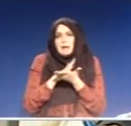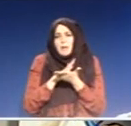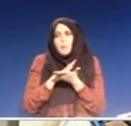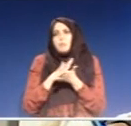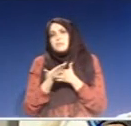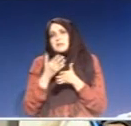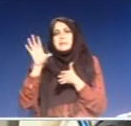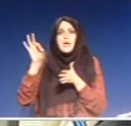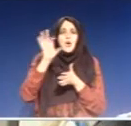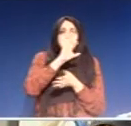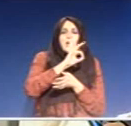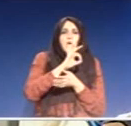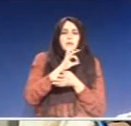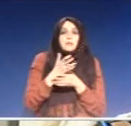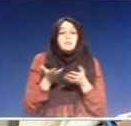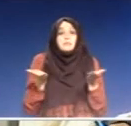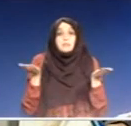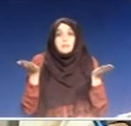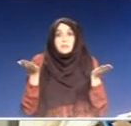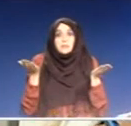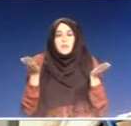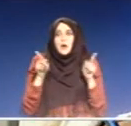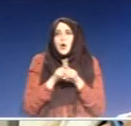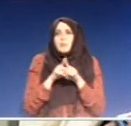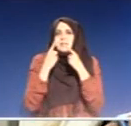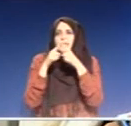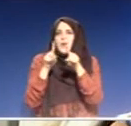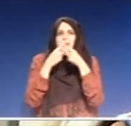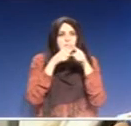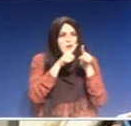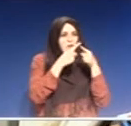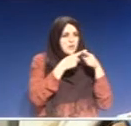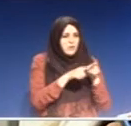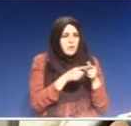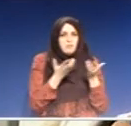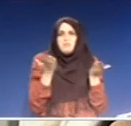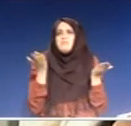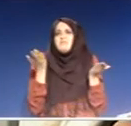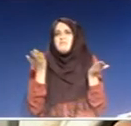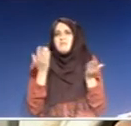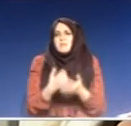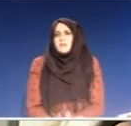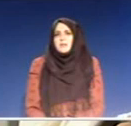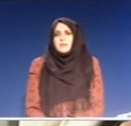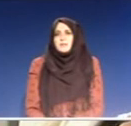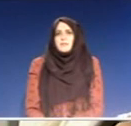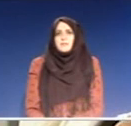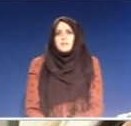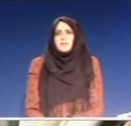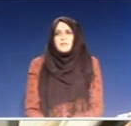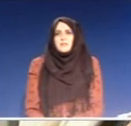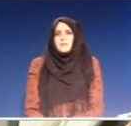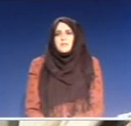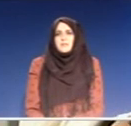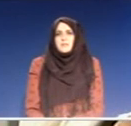الثانيه ودخل الخبره، تنجم تقول هز من الخبره هذه والخبره هذه واعطى الخلاصه للعداله.